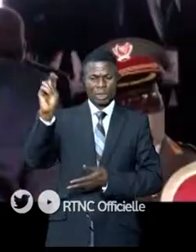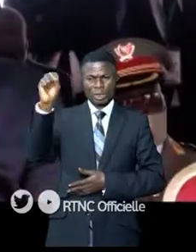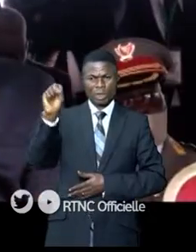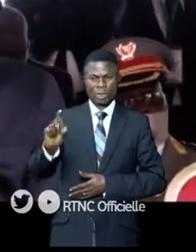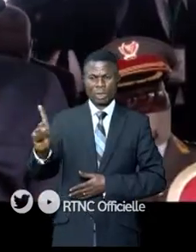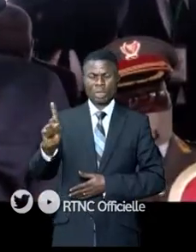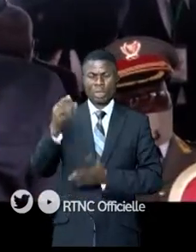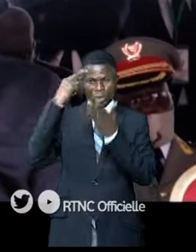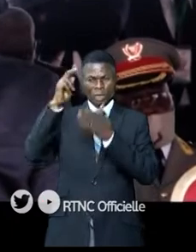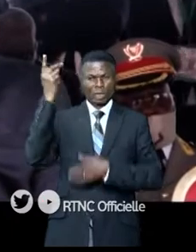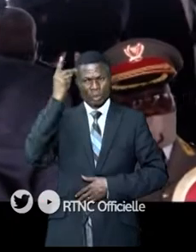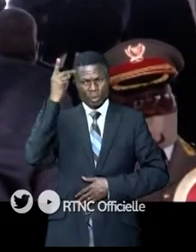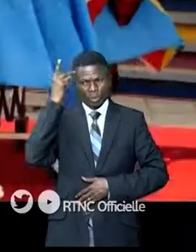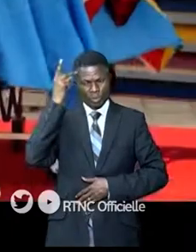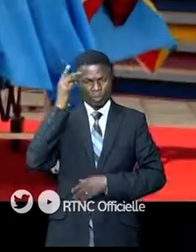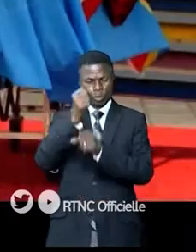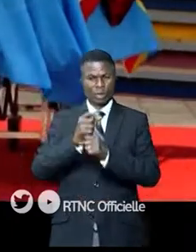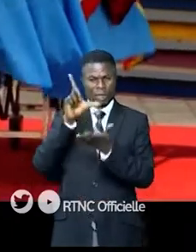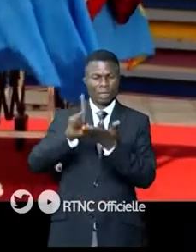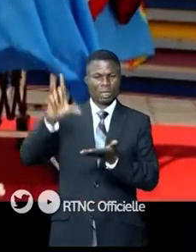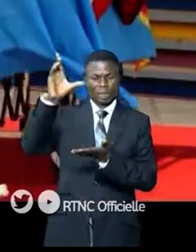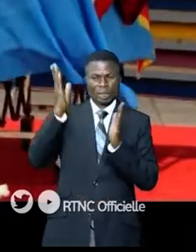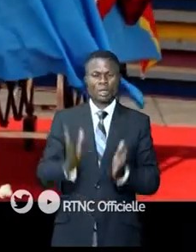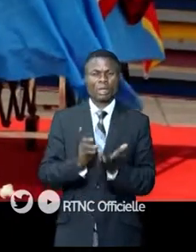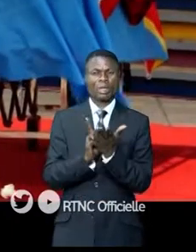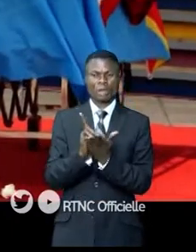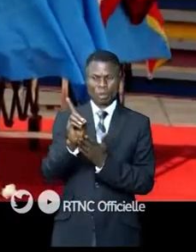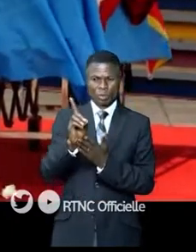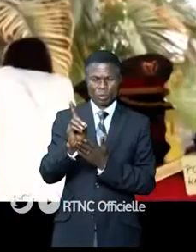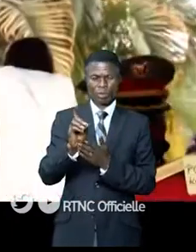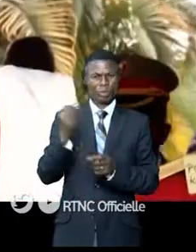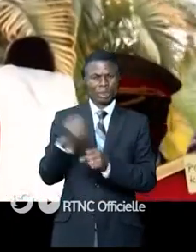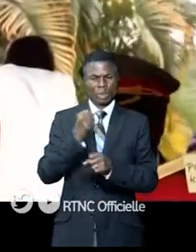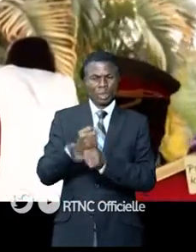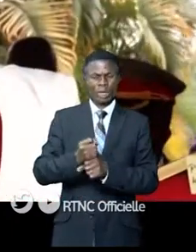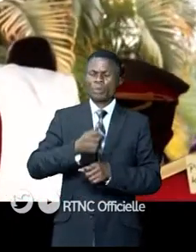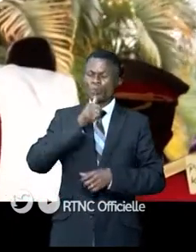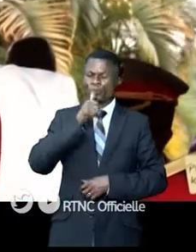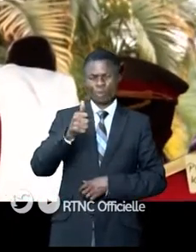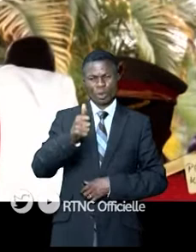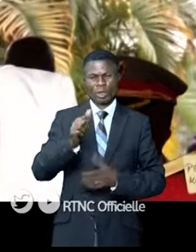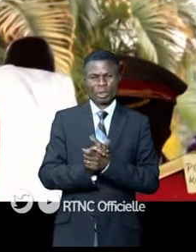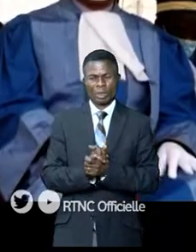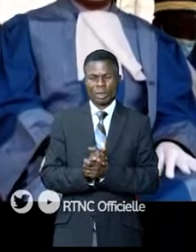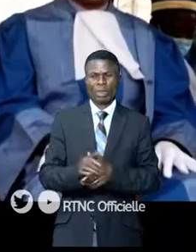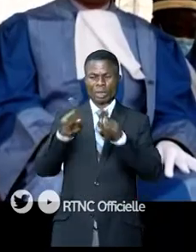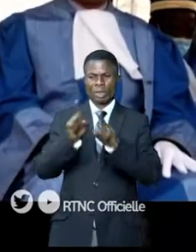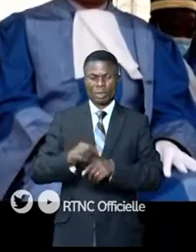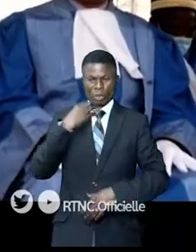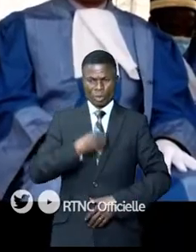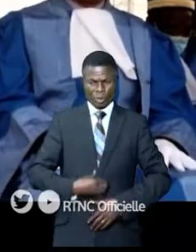de Kinshasa, où il est sorti licencié en droit. D'une carrière professionnelle très riche, il a été notamment